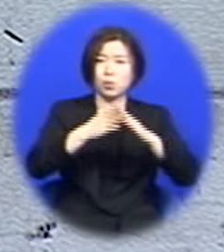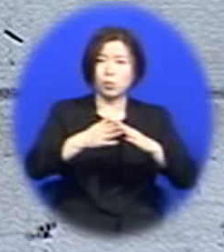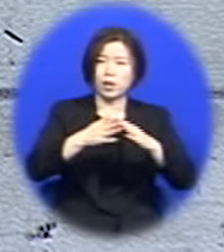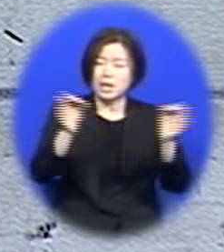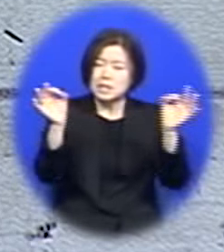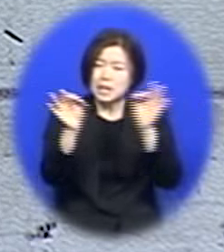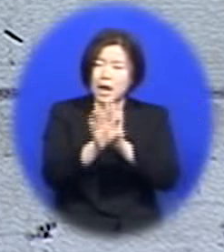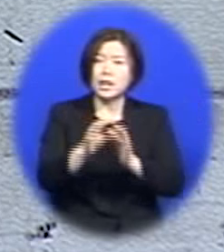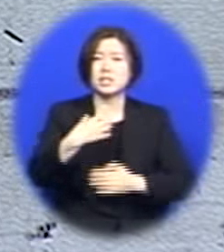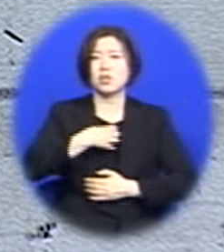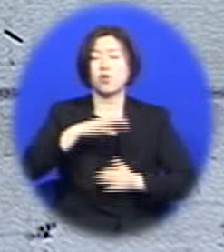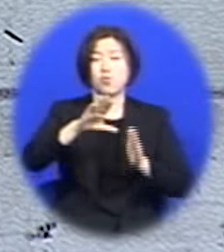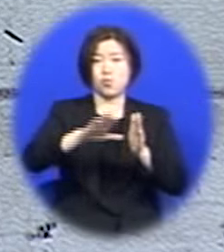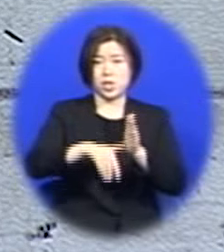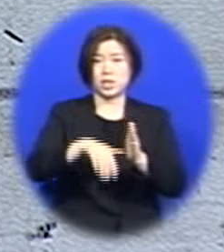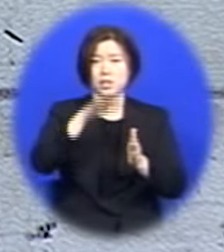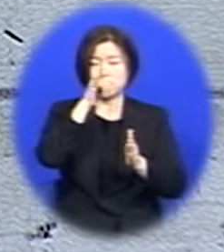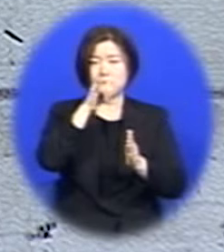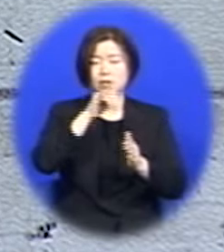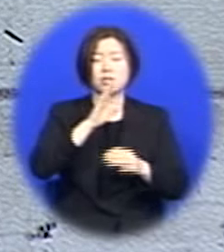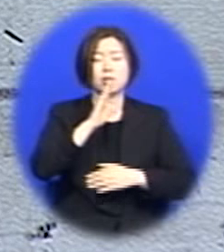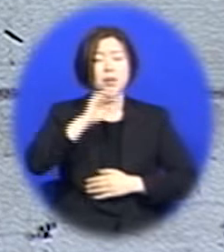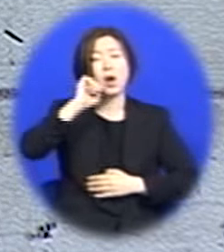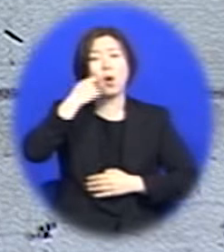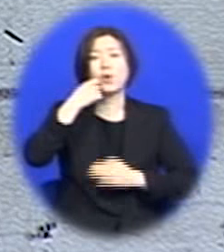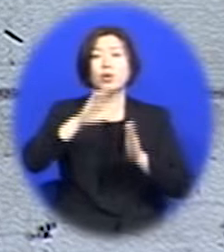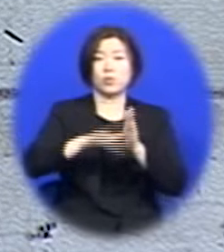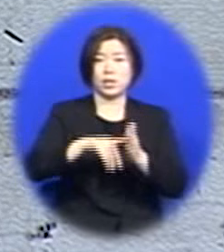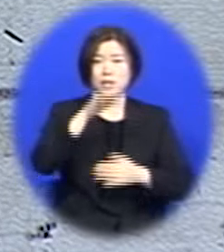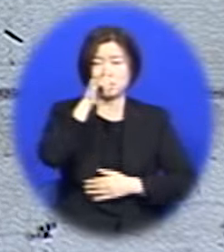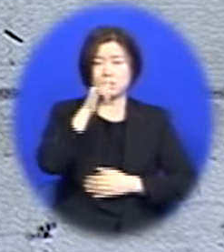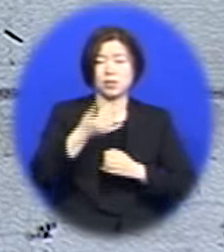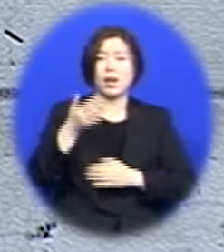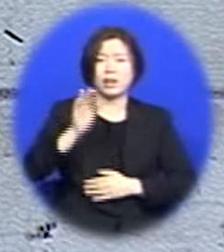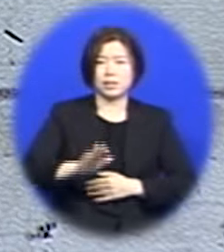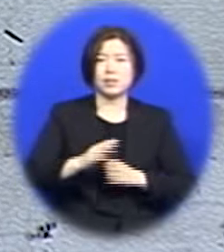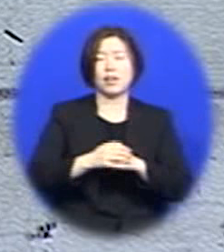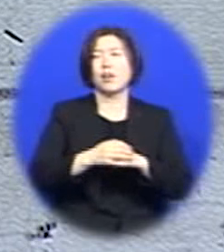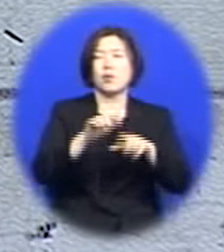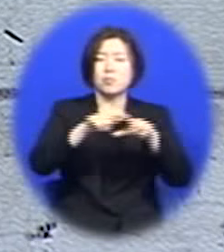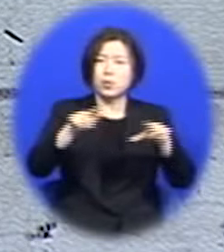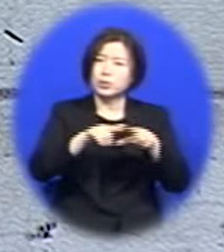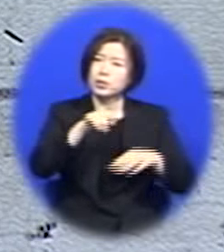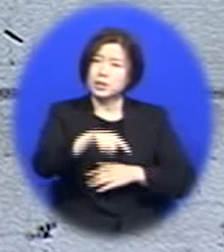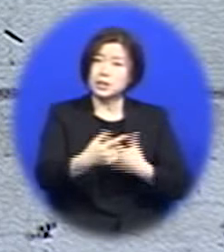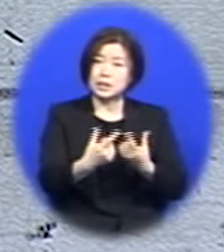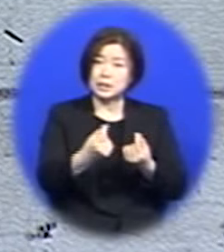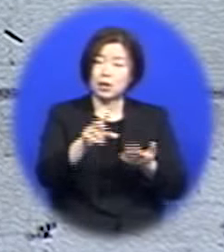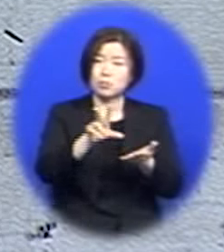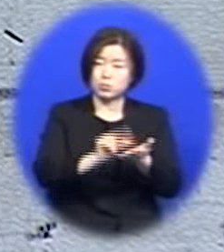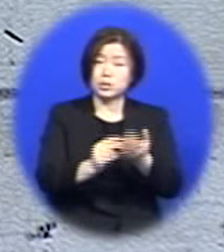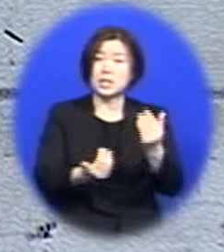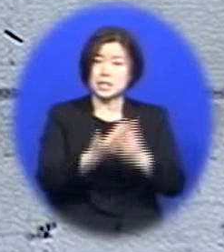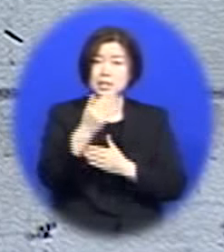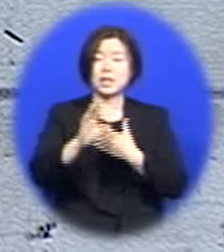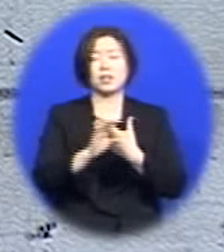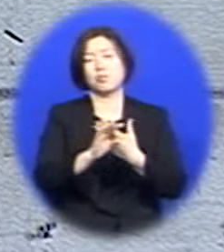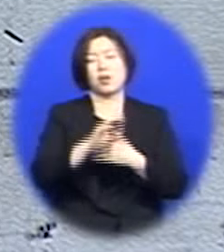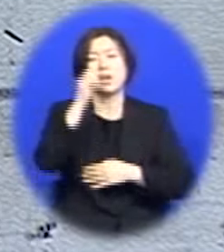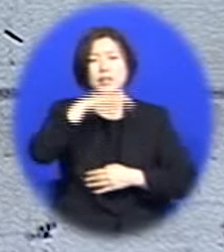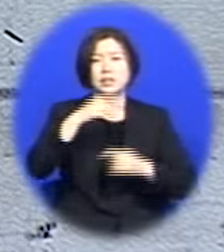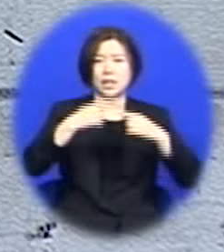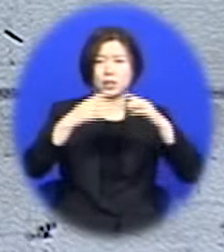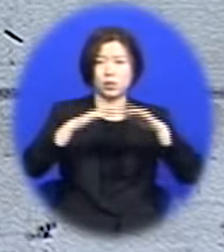처했습니다. 정말 어려운 때예요. 그런데 보통 그런 문제가 일어나면 그냥